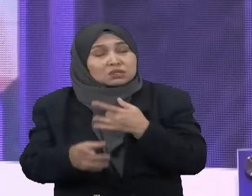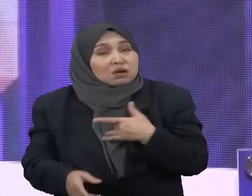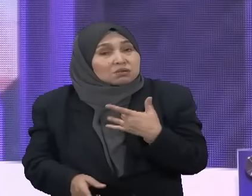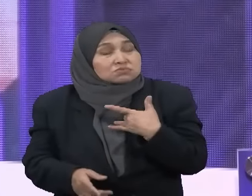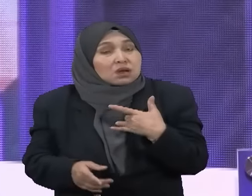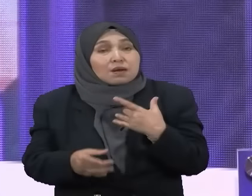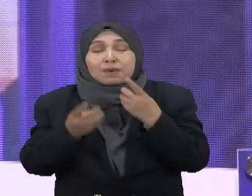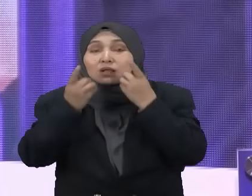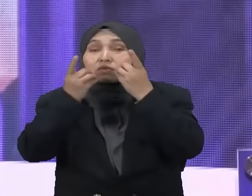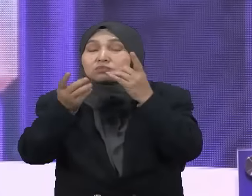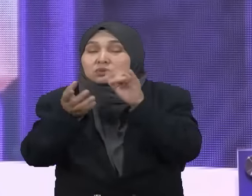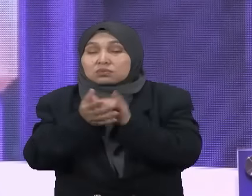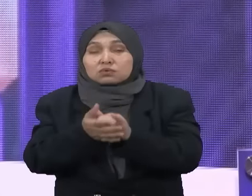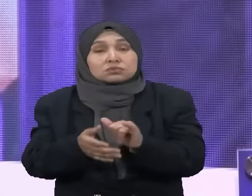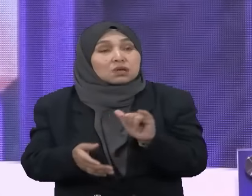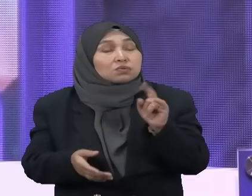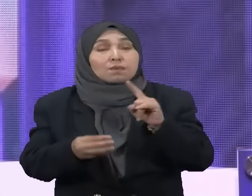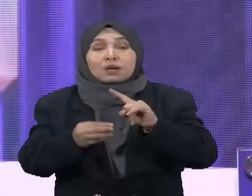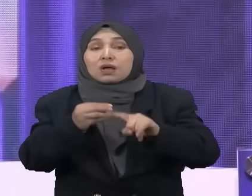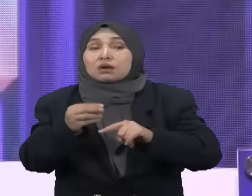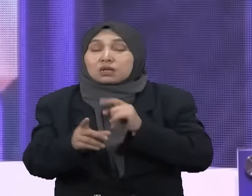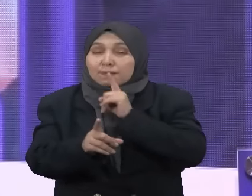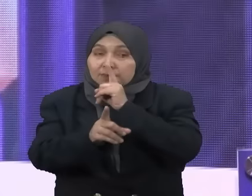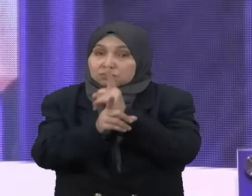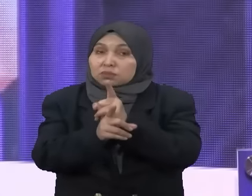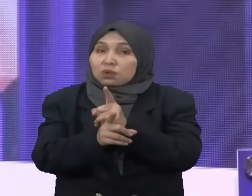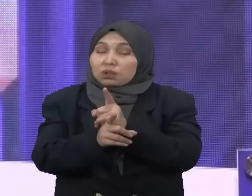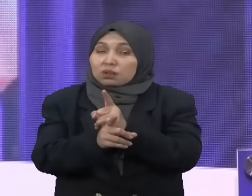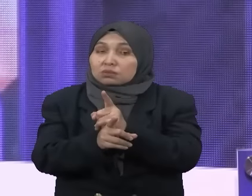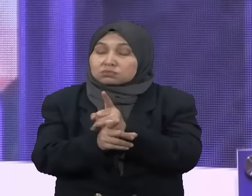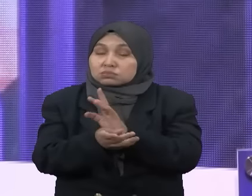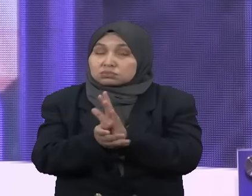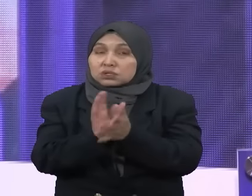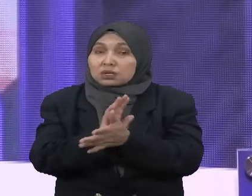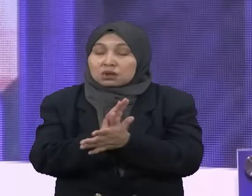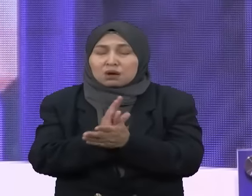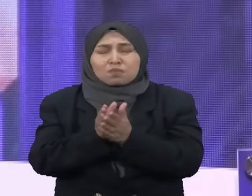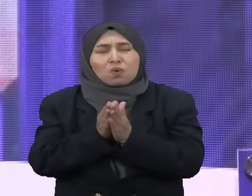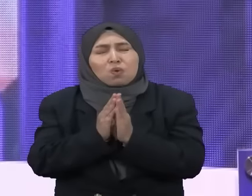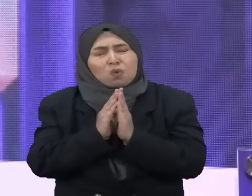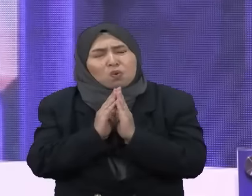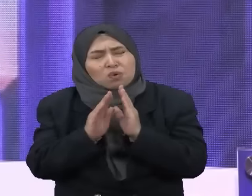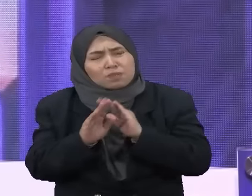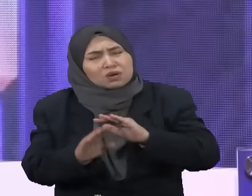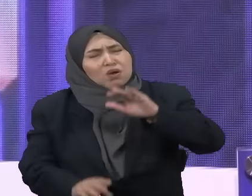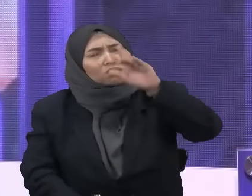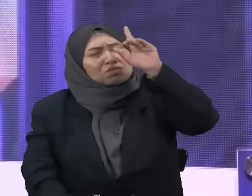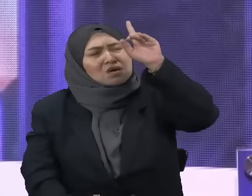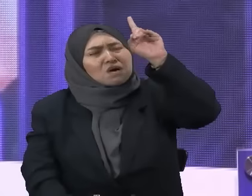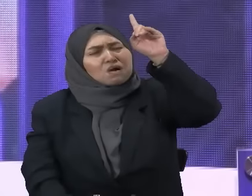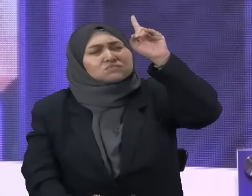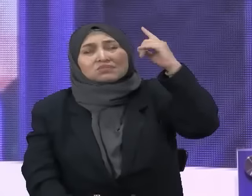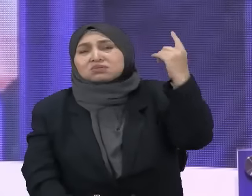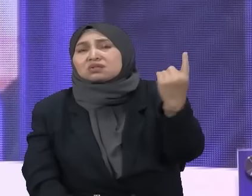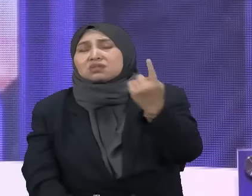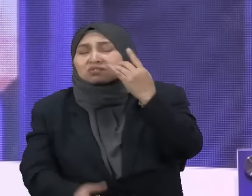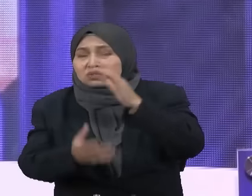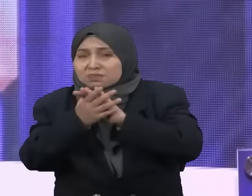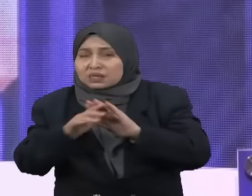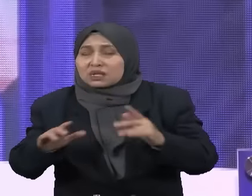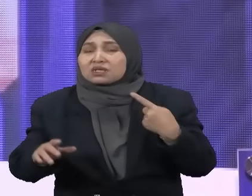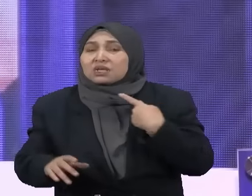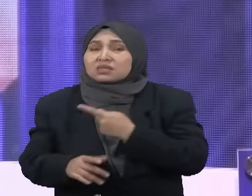seolah maksiat itu adalah satu benda yang benar. Jadi tuan-tuan, kita mohon pada Allah Subhanahu Wa Taala agar sentiasa menyelamatkan diri